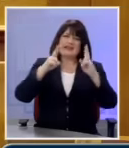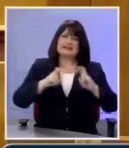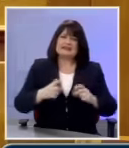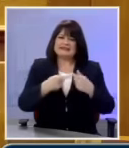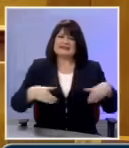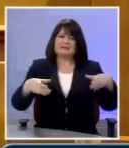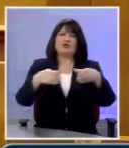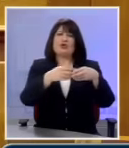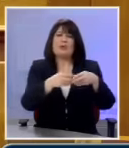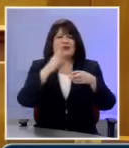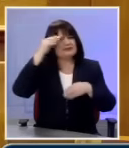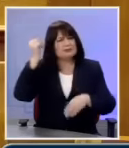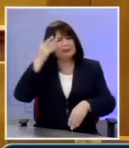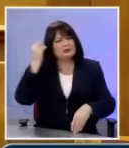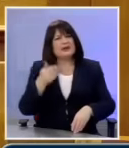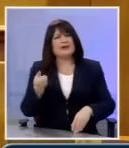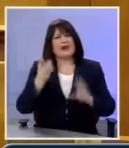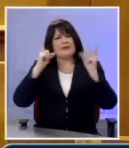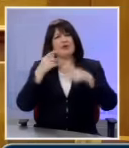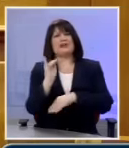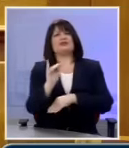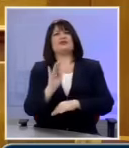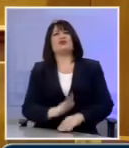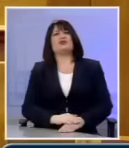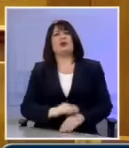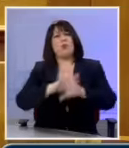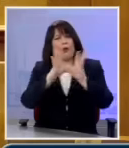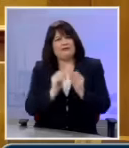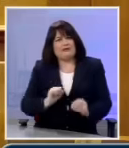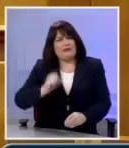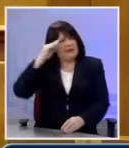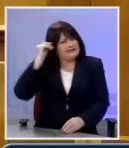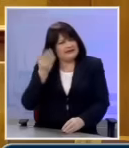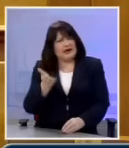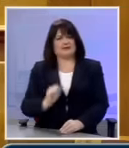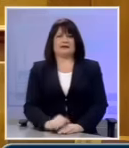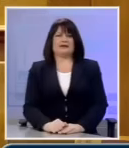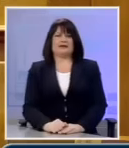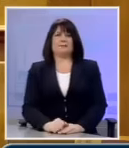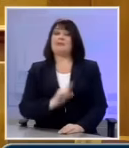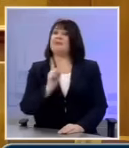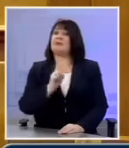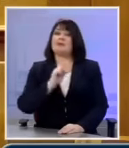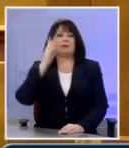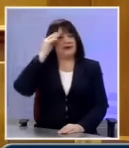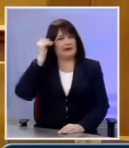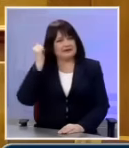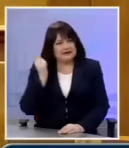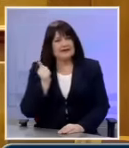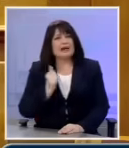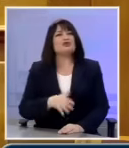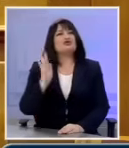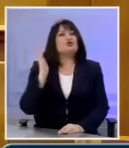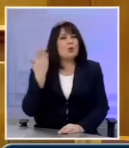που ζητούσε τότε η Νέα Δημοκρατία? Φοβούμαι πως τα ξεχάσατε. Αλλά δεν πρέπει να ξεχάσετε ότι εκείνη την